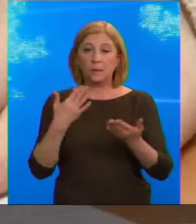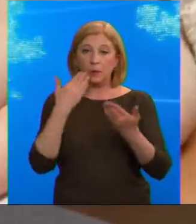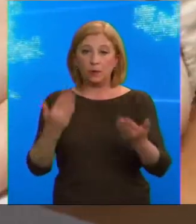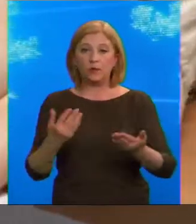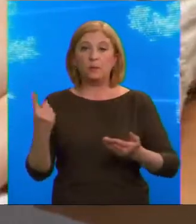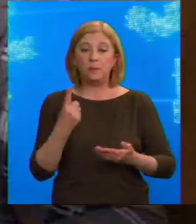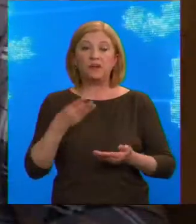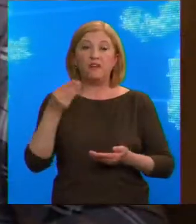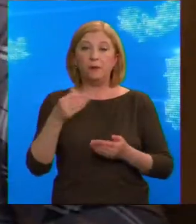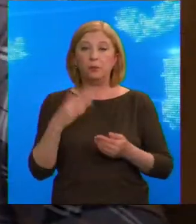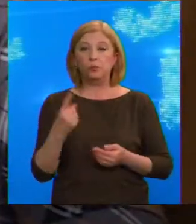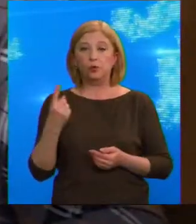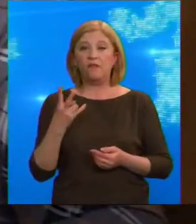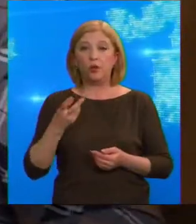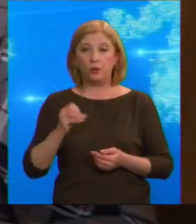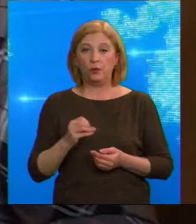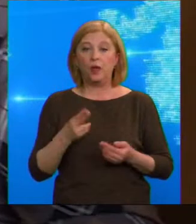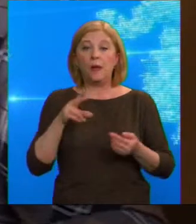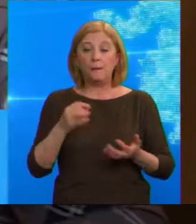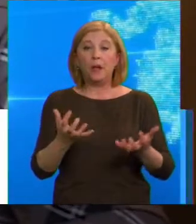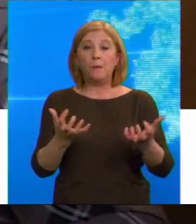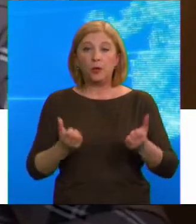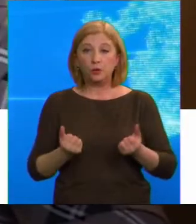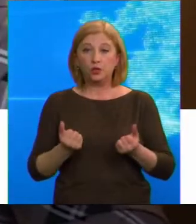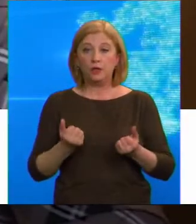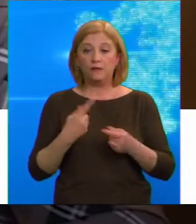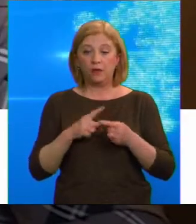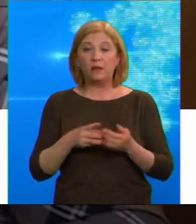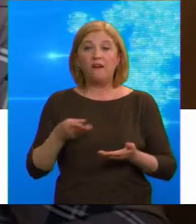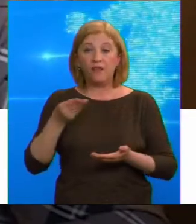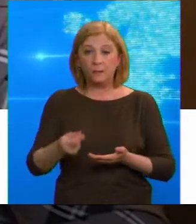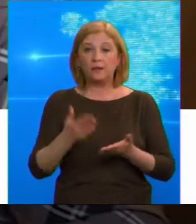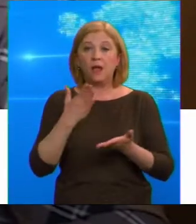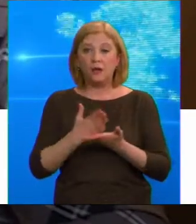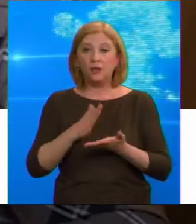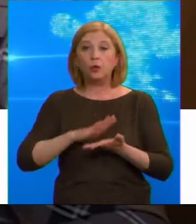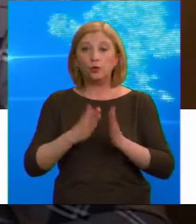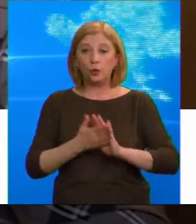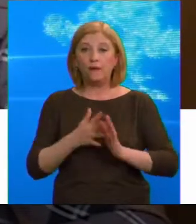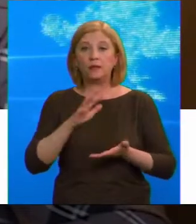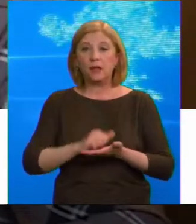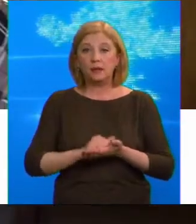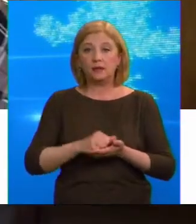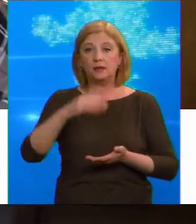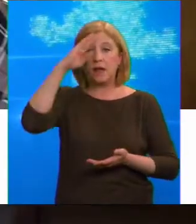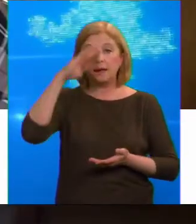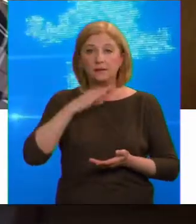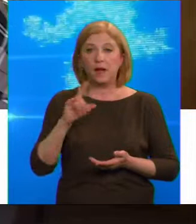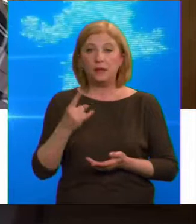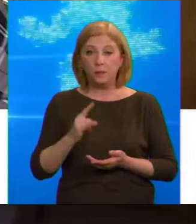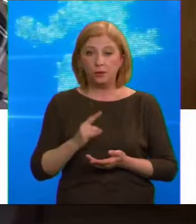уже в июне. При получении данной выплаты есть условия занятости отца ребенка.